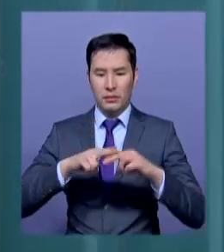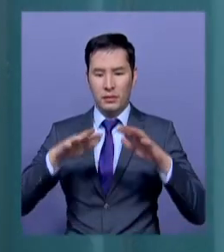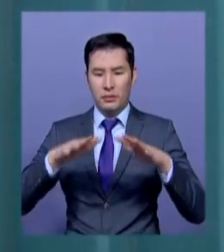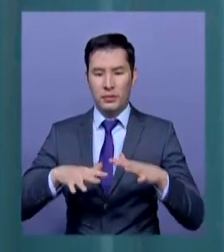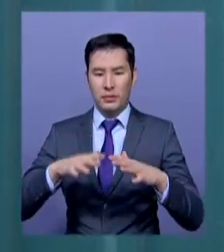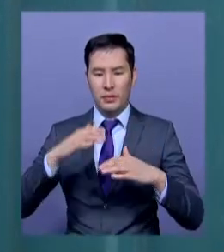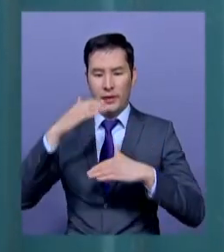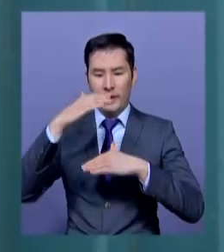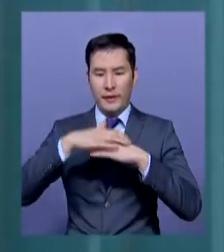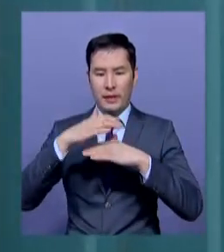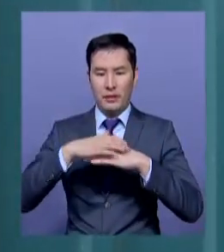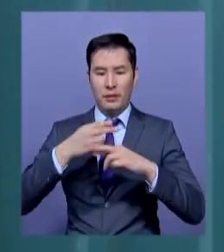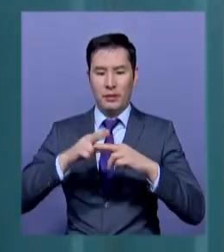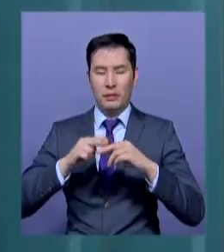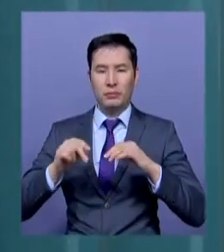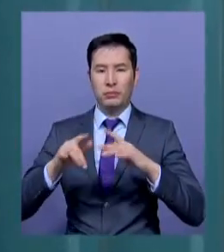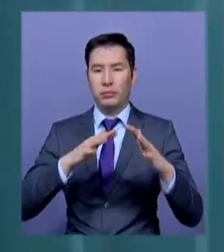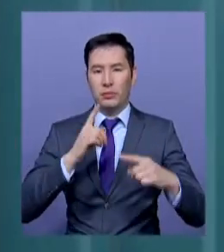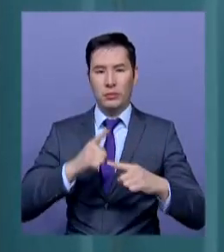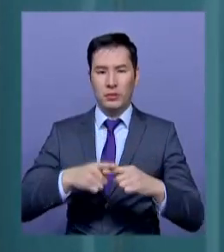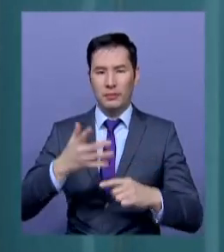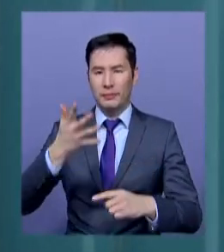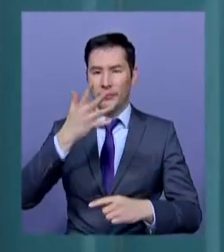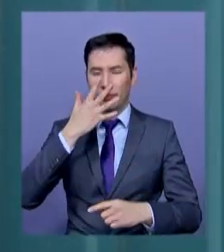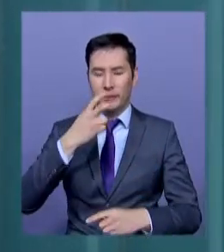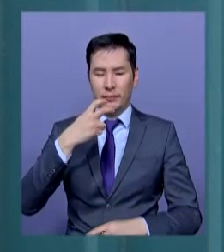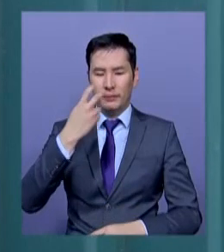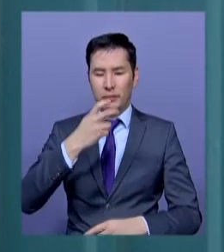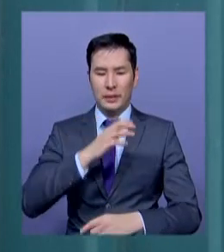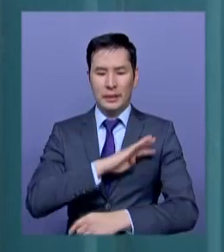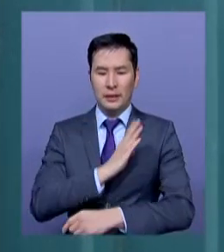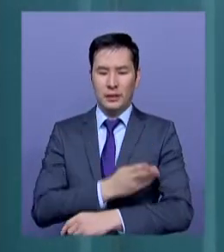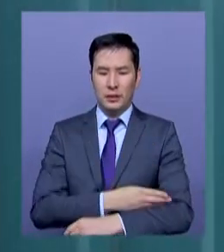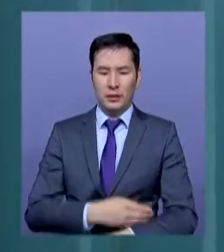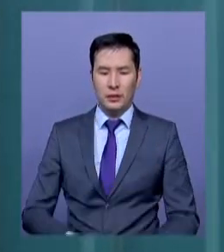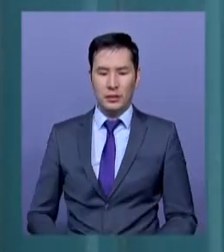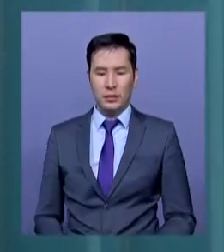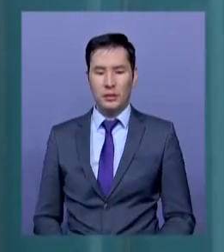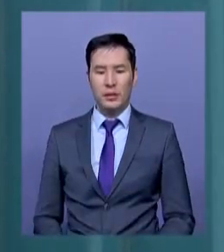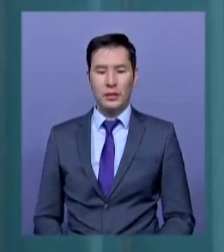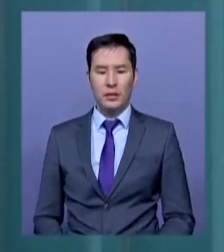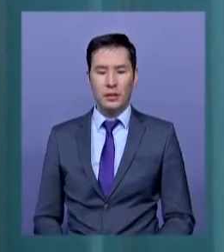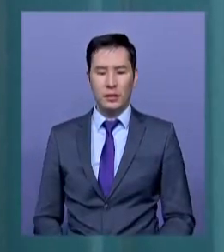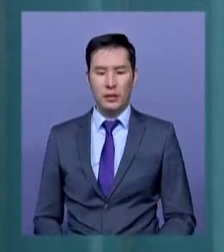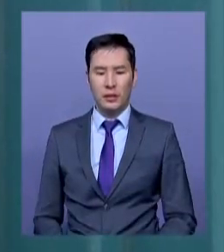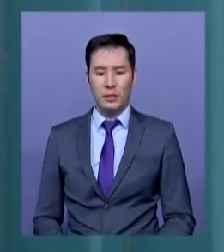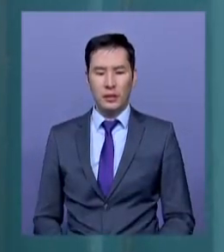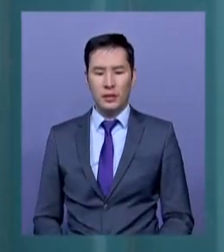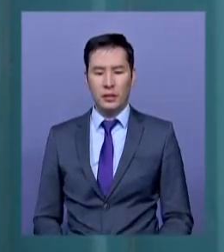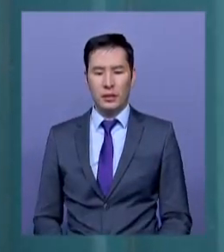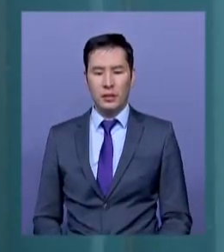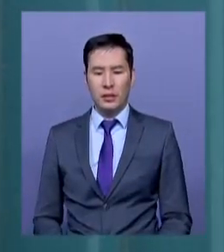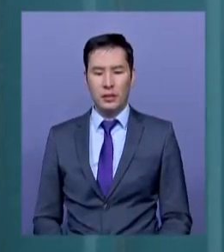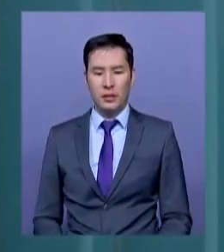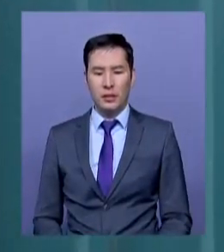Кешке жақын вообще бір жерде жөнеле алмайсың. Білмеймін, кешке жақын шығарады ма, есің қалай болатынын білмеймін. Кешке жақын астанда осы қараңғы түседі ғой. Вот сол уақытта іс шықпай бастайды бейді. Невозможно